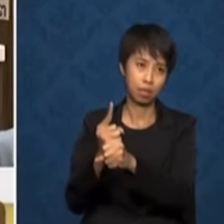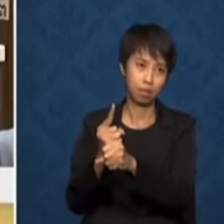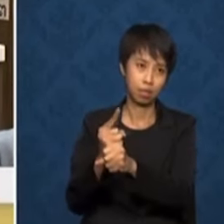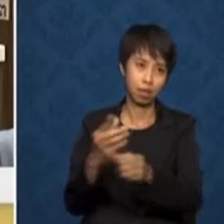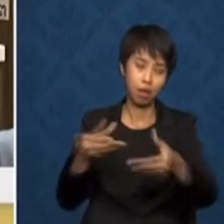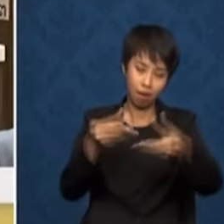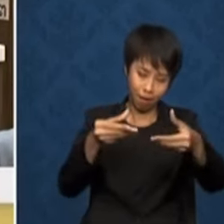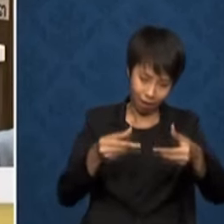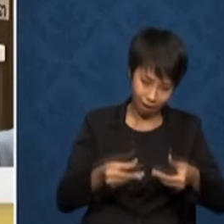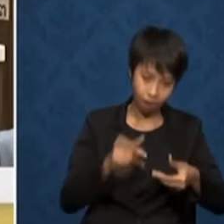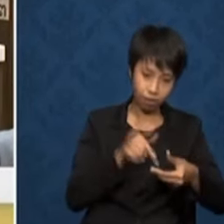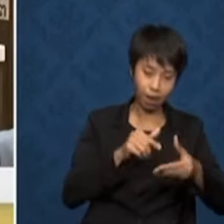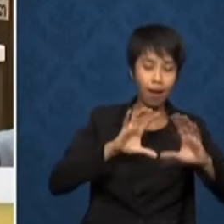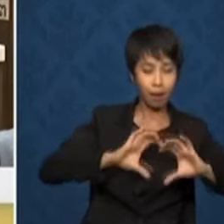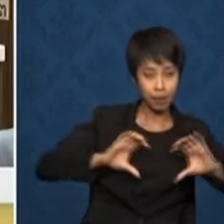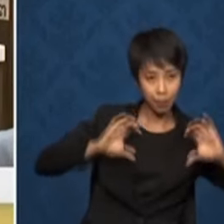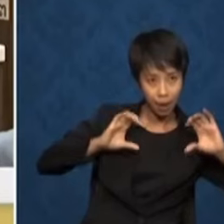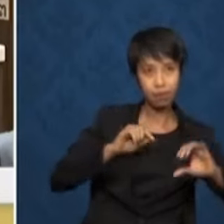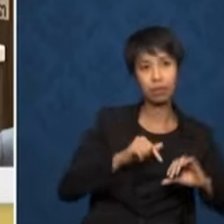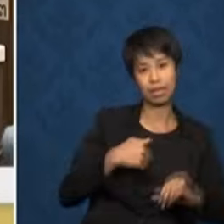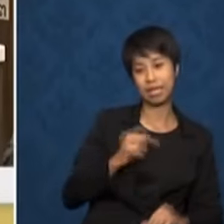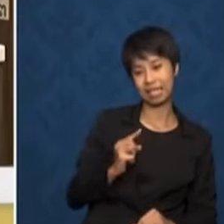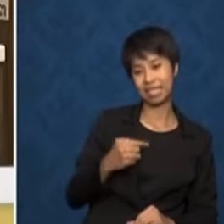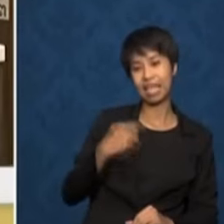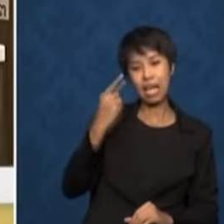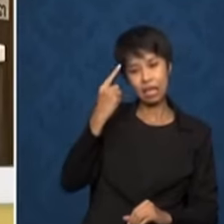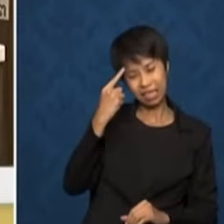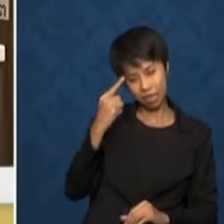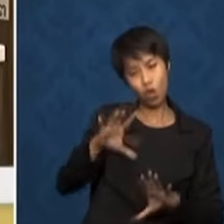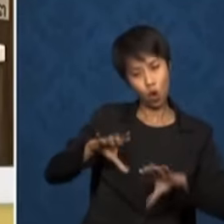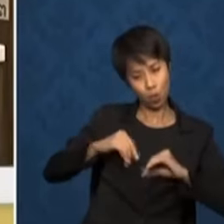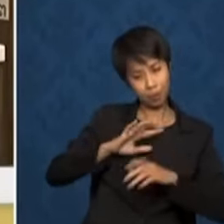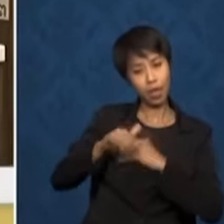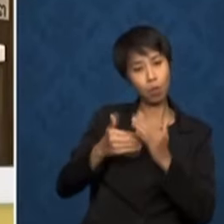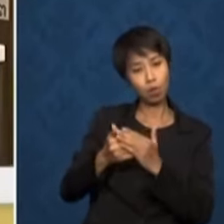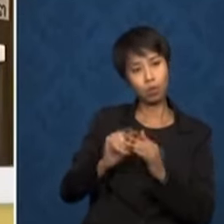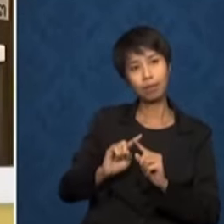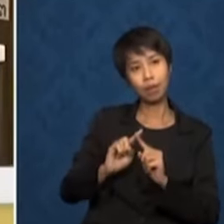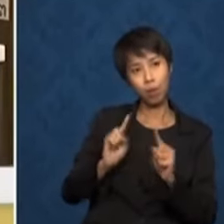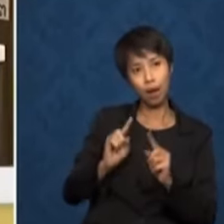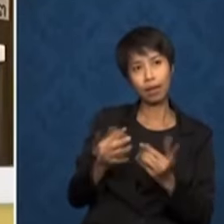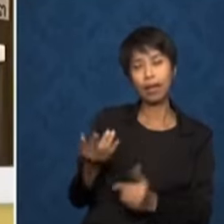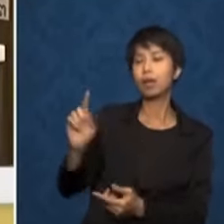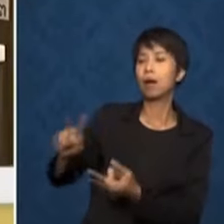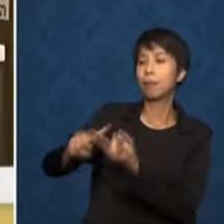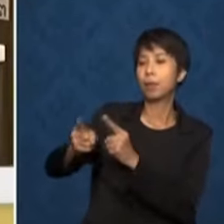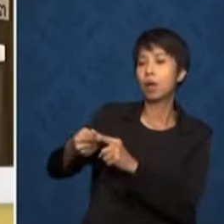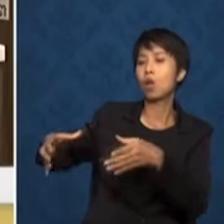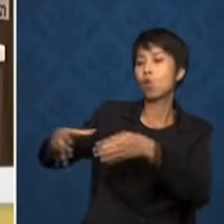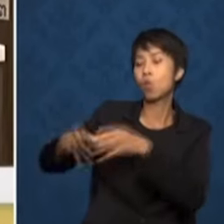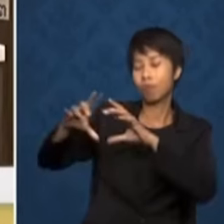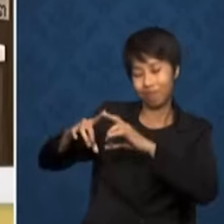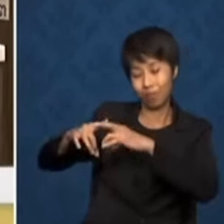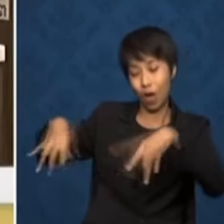พวกเราฝ่ายรัฐบาลเนี่ยถึงแม้ว่าจะไม่ได้เห็นชอบทั้งหมดแต่ถูกจัดทำขึ้นโดยเพื่อนสมาชิกจากพรรคร่วมฝ่ายค้าน